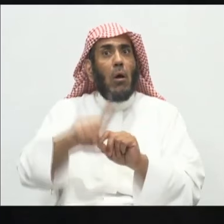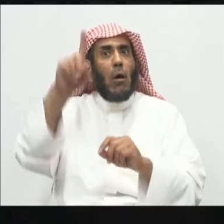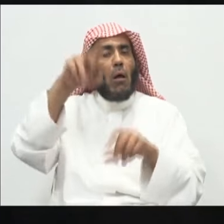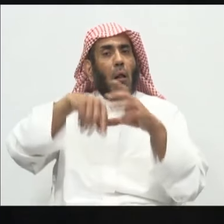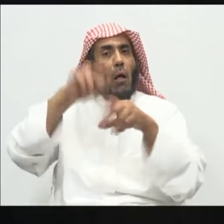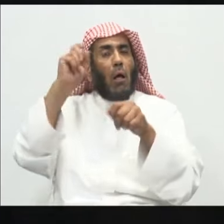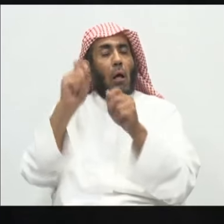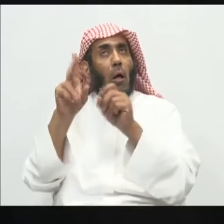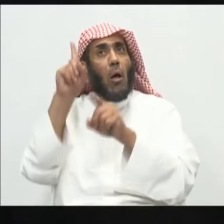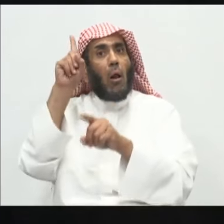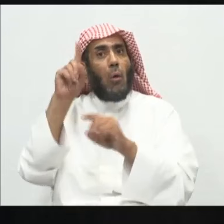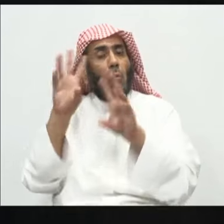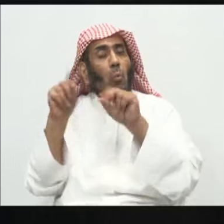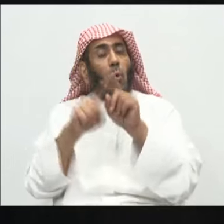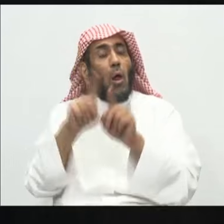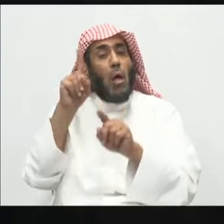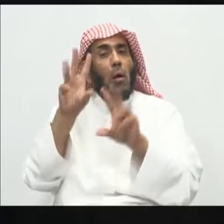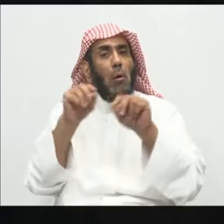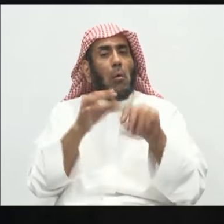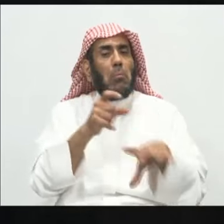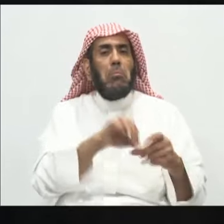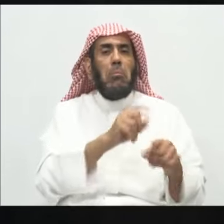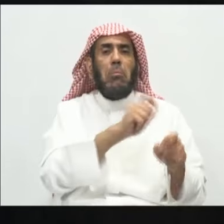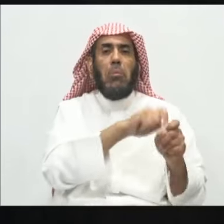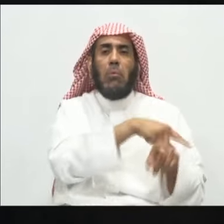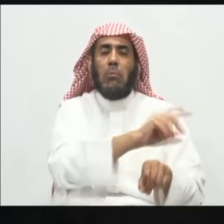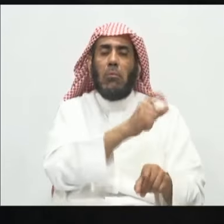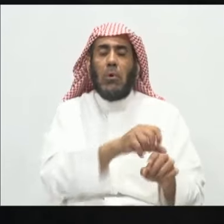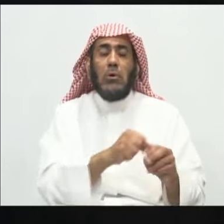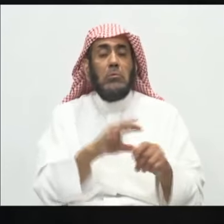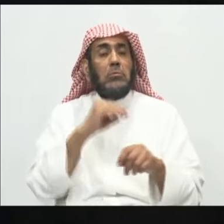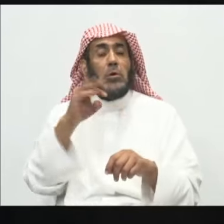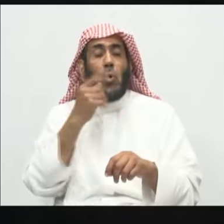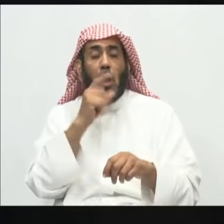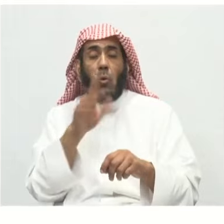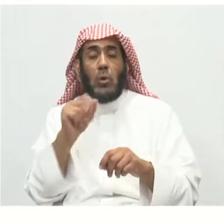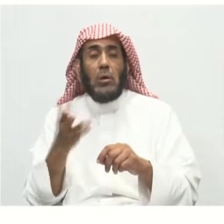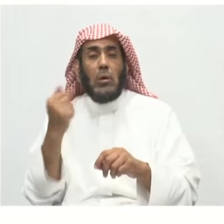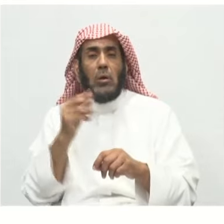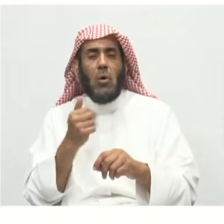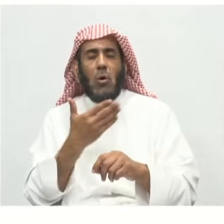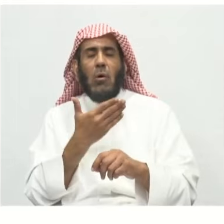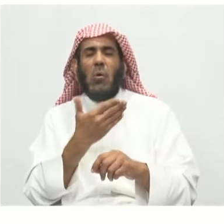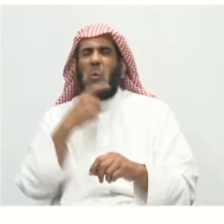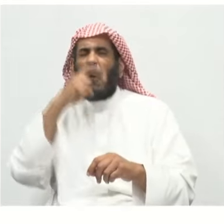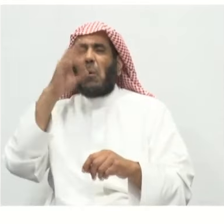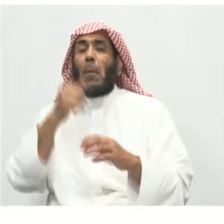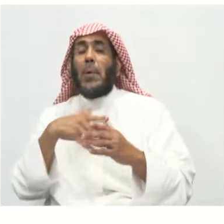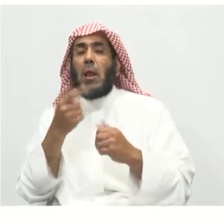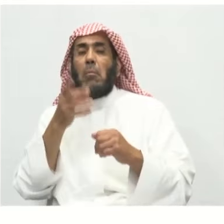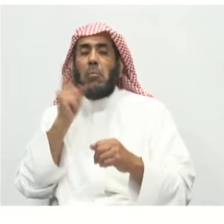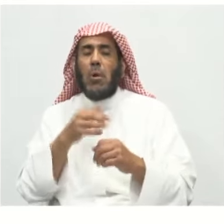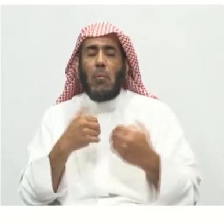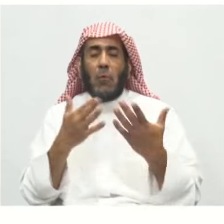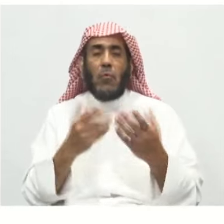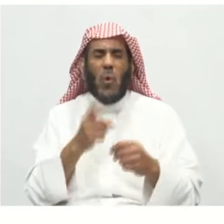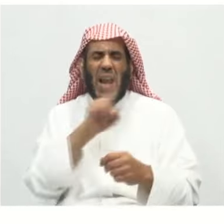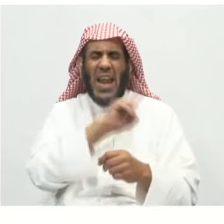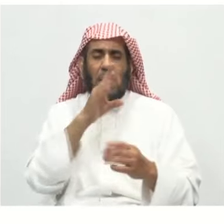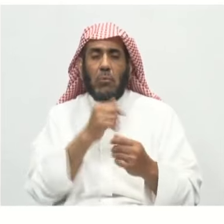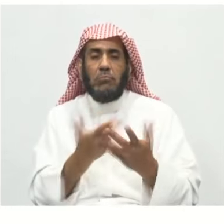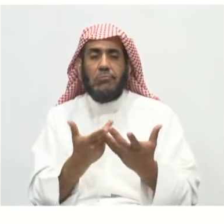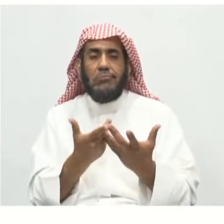بالمخلوق تساوي الخالق بالمخلوق جميل جيم ورد قوله تعالى ولا تصعر خدك للناس بعد الامر بالمعروف والنهي عن